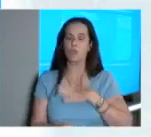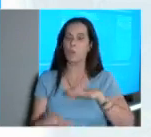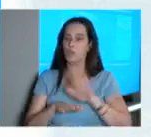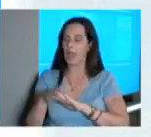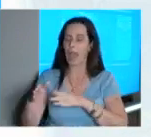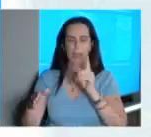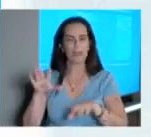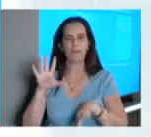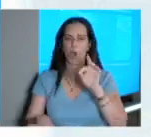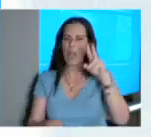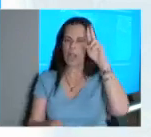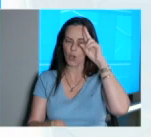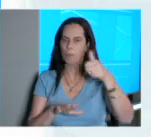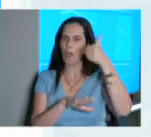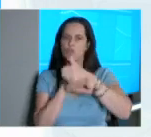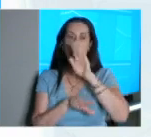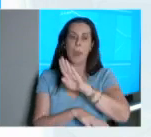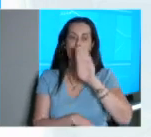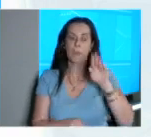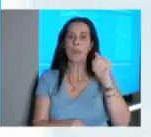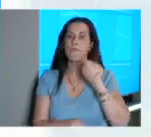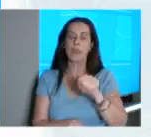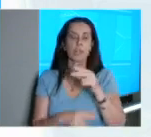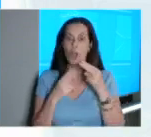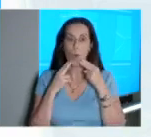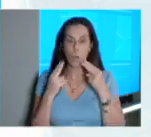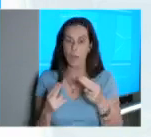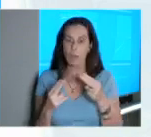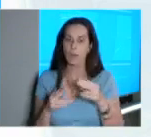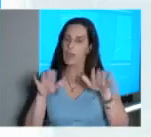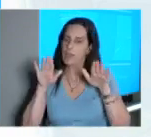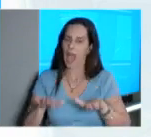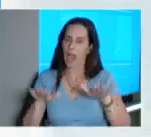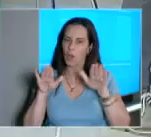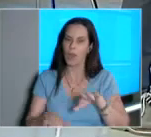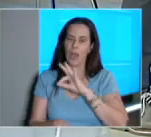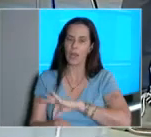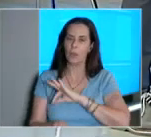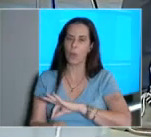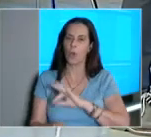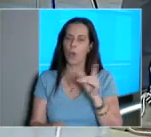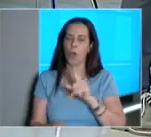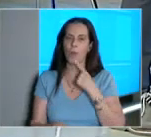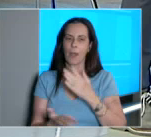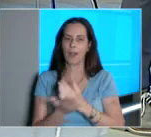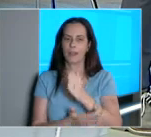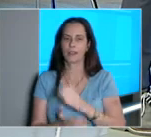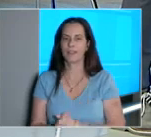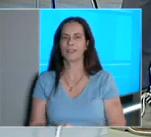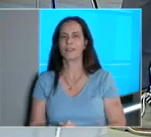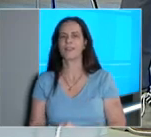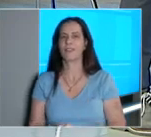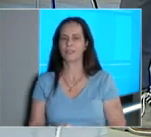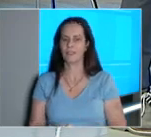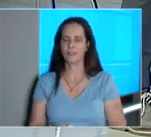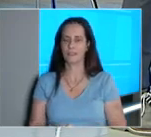ימין חייב להצביע כליכוד בראשות נתניהו, ועל זה עונה מיקי זוהר, תרגיעו, ליברמן עדיין לא נתפס אומר אמת. מיקי רוזנטל. מיקי רוזנטל,